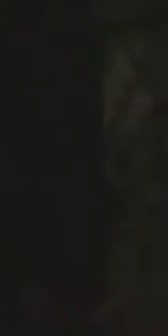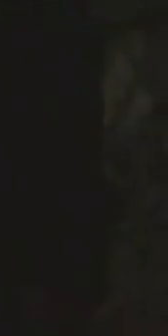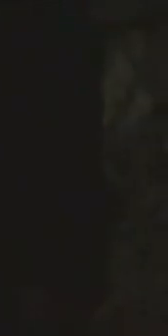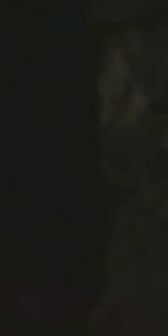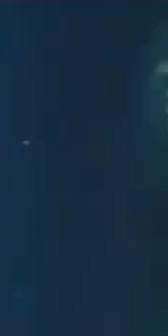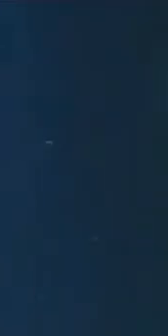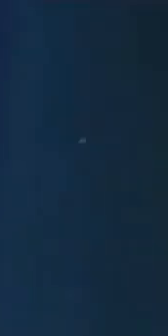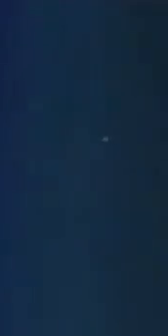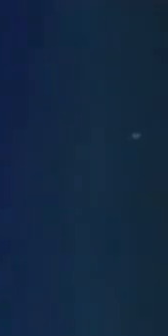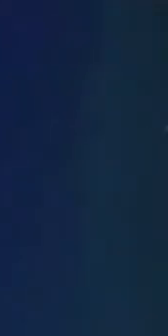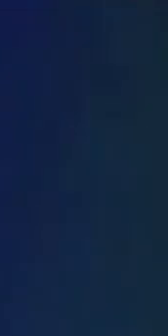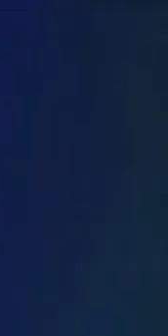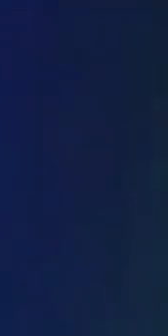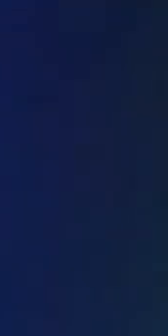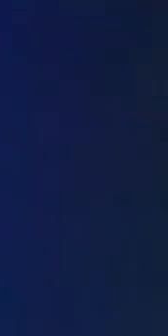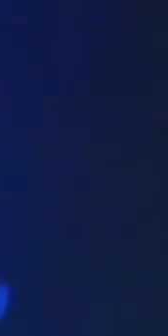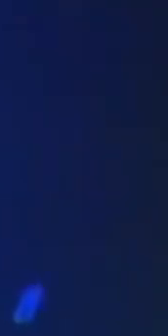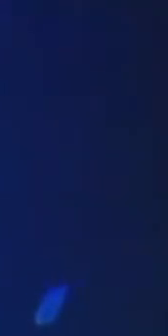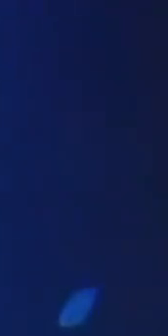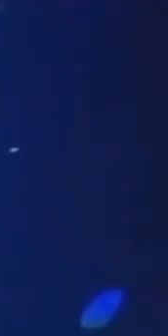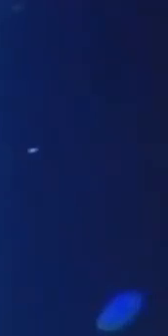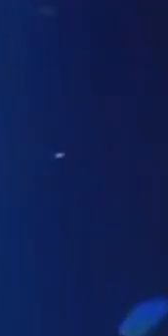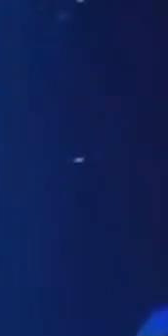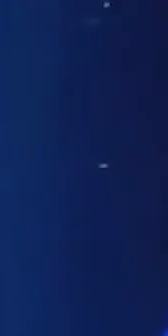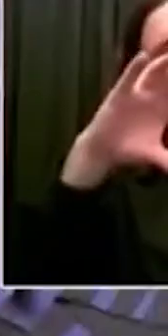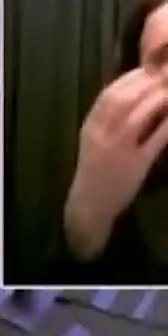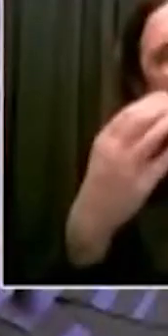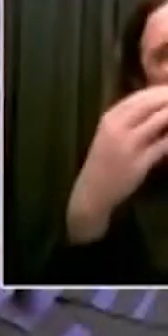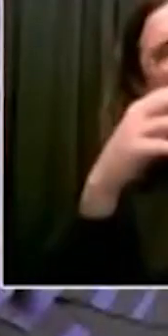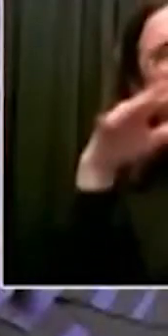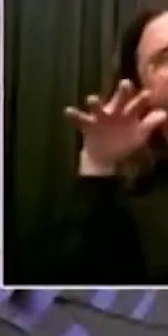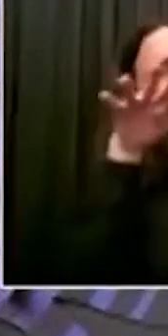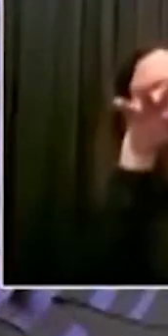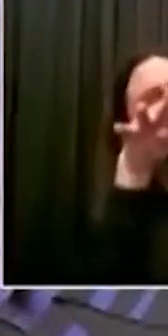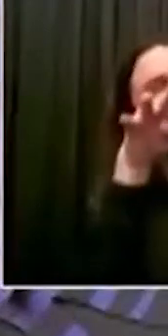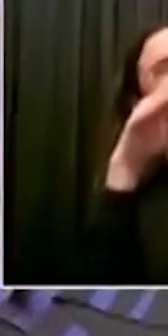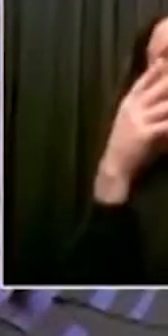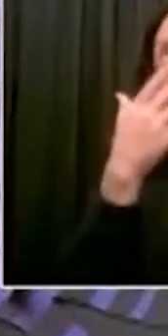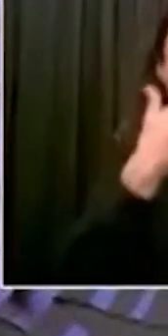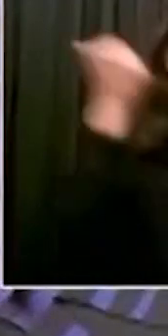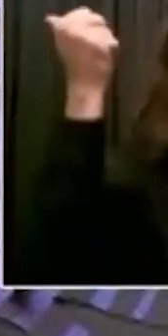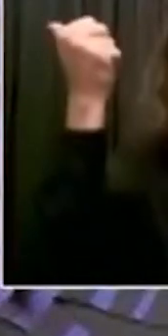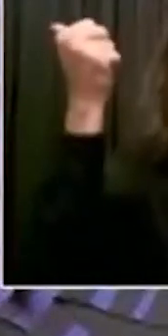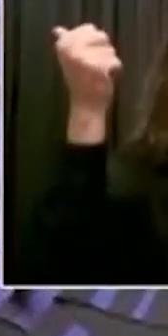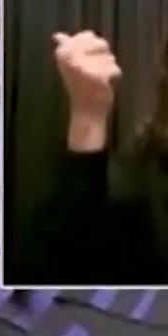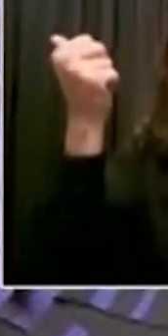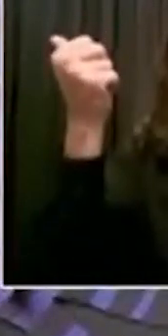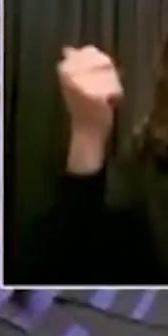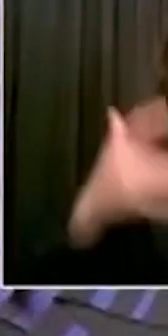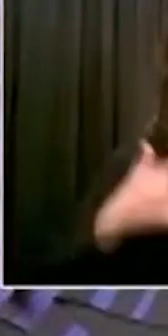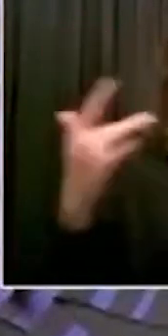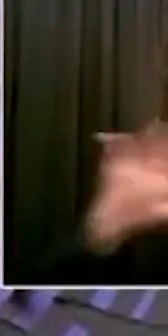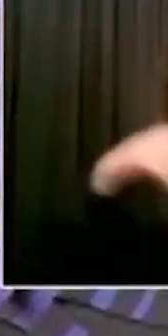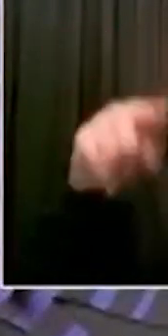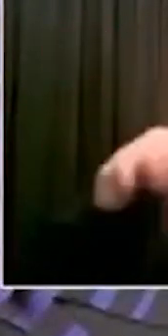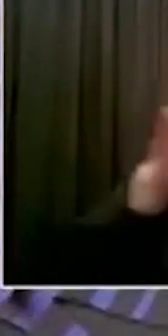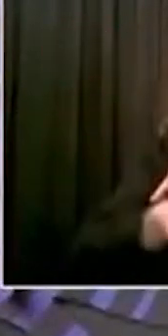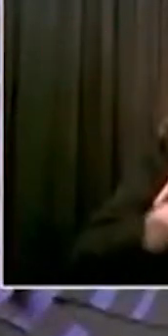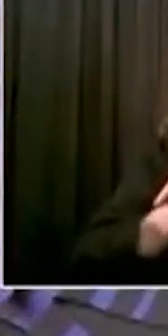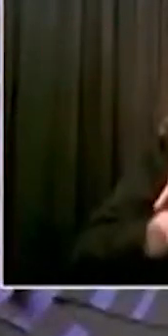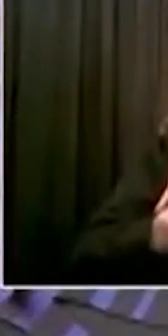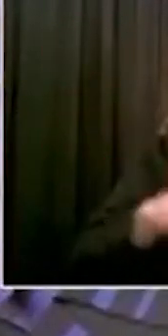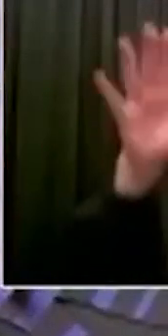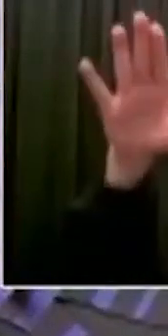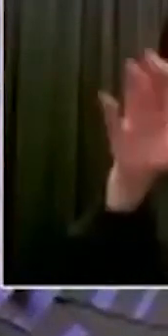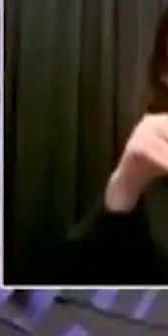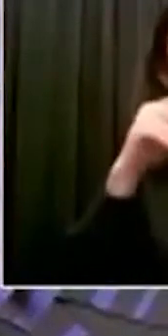직원의 이 같은 지침을 내릴 것을 고려 중이라고 밝혔습니다 메이 # 포터 뉴욕시 교육감은 많은 학교와 교직원들이